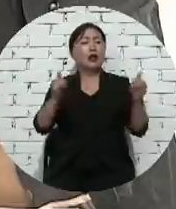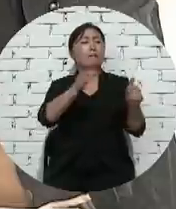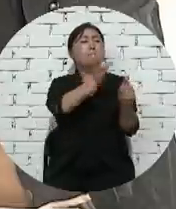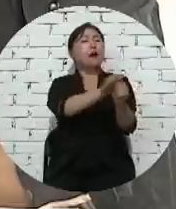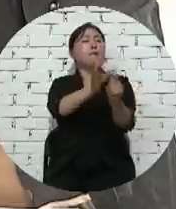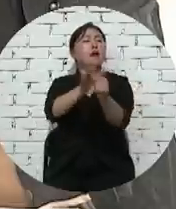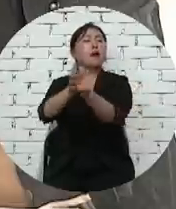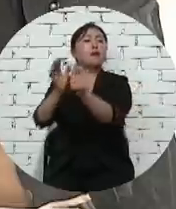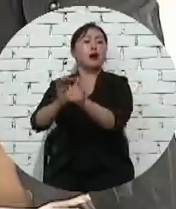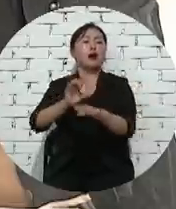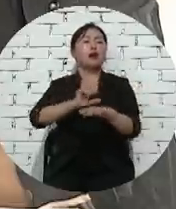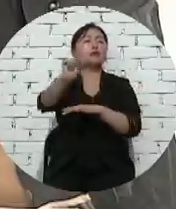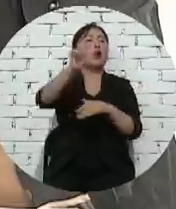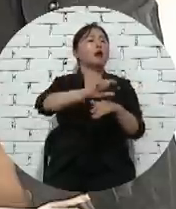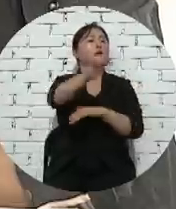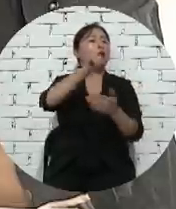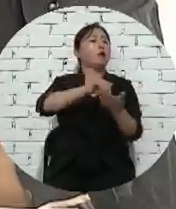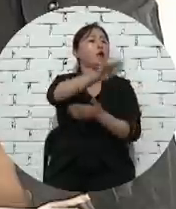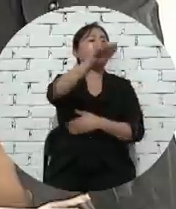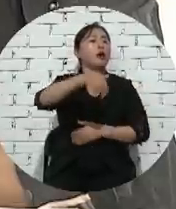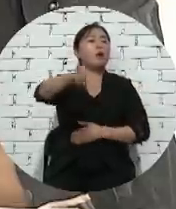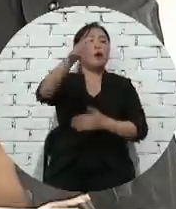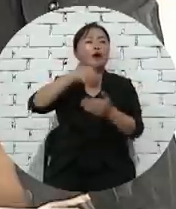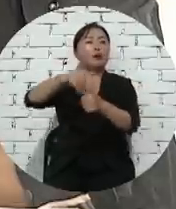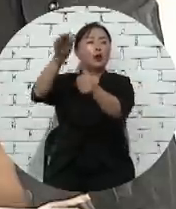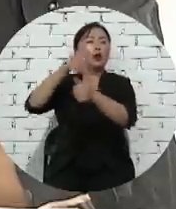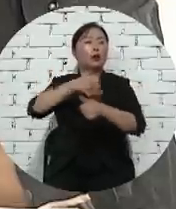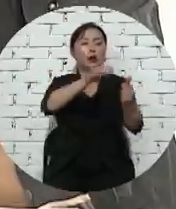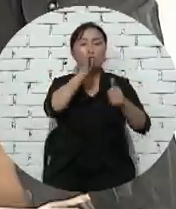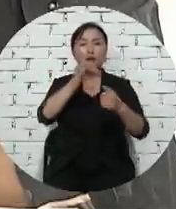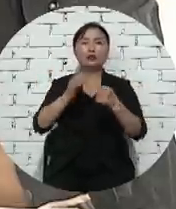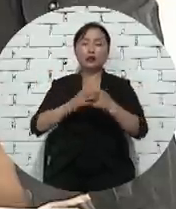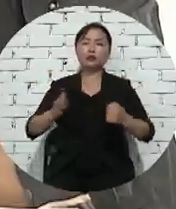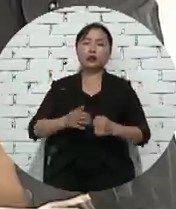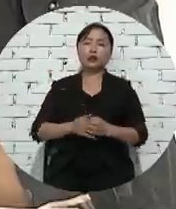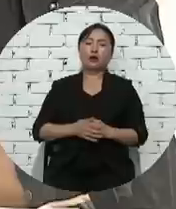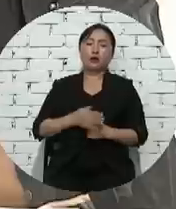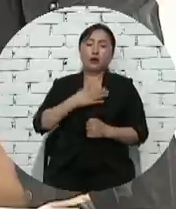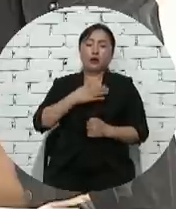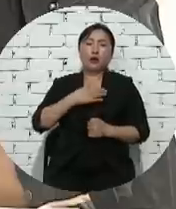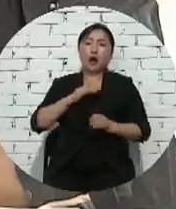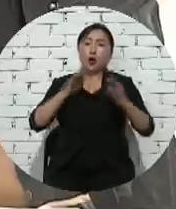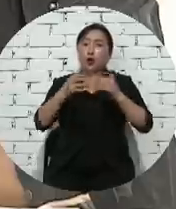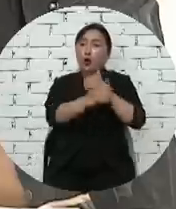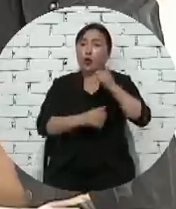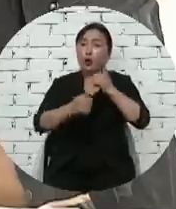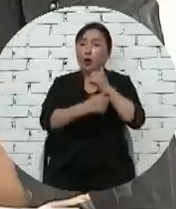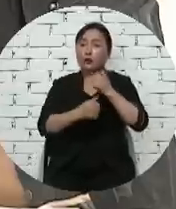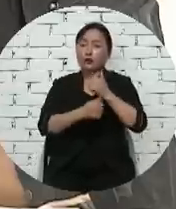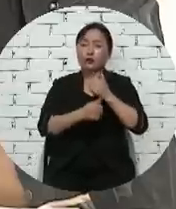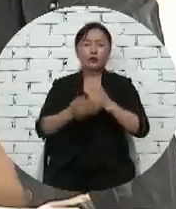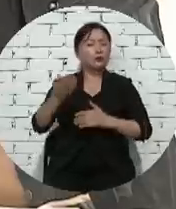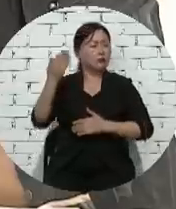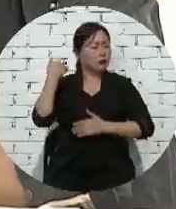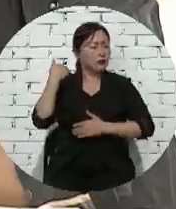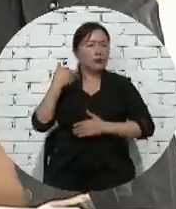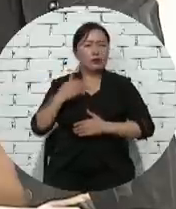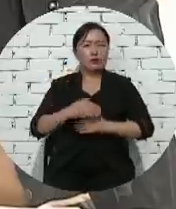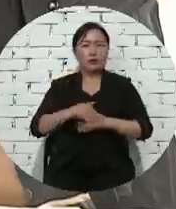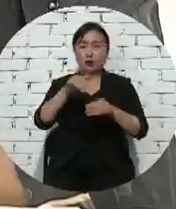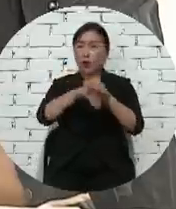사람들을 전부 지방으로 다 보낸 상태라 제가 국회의원 그 당시는 선거